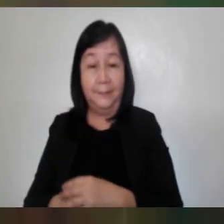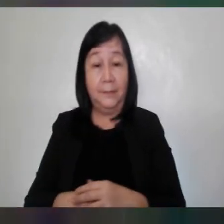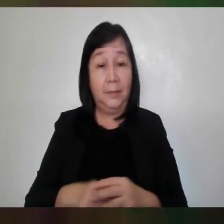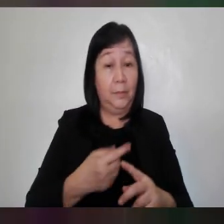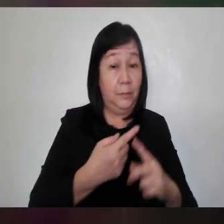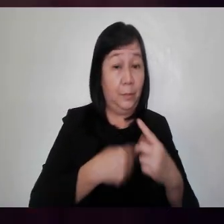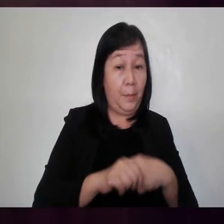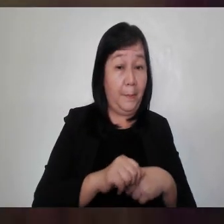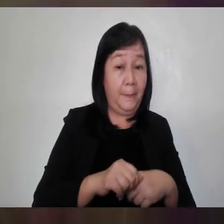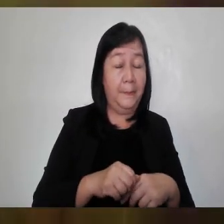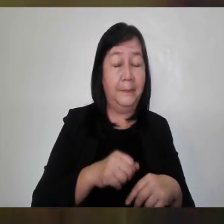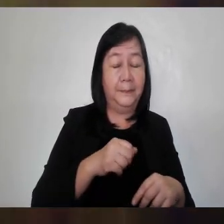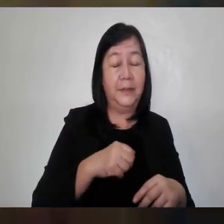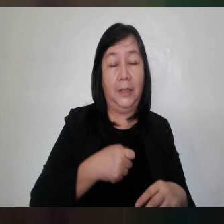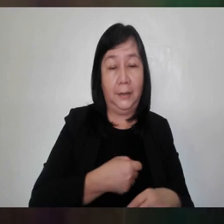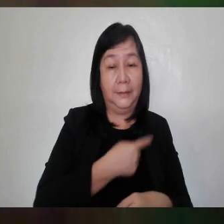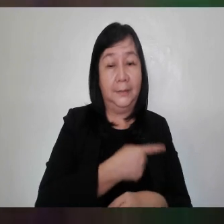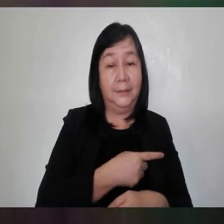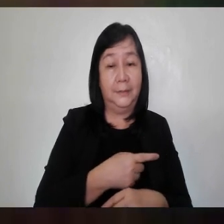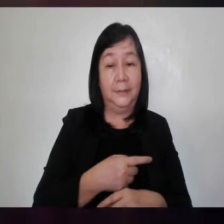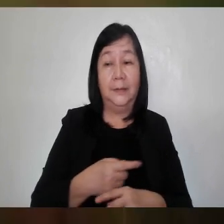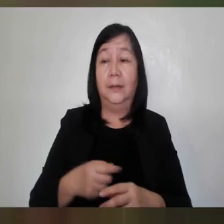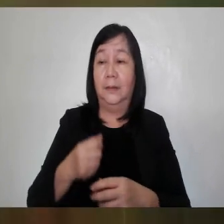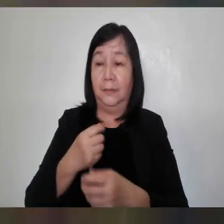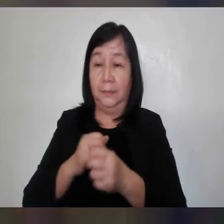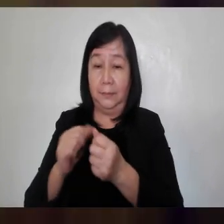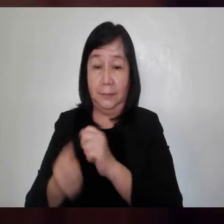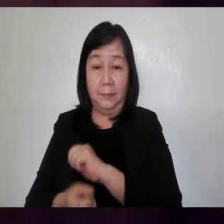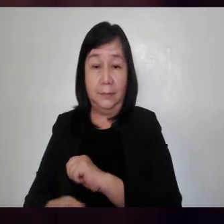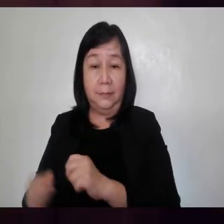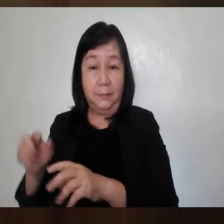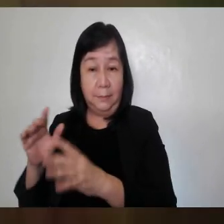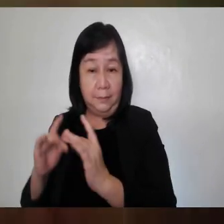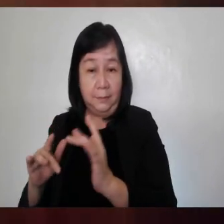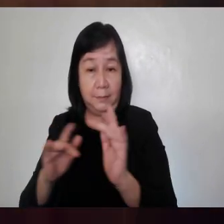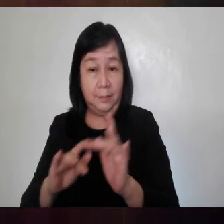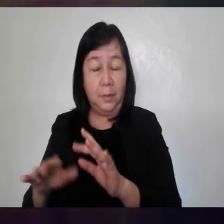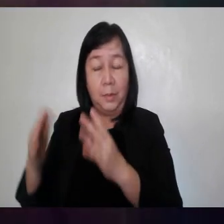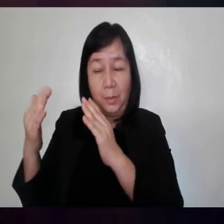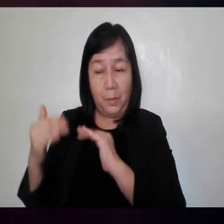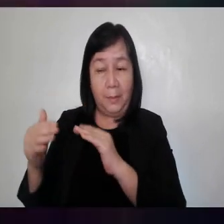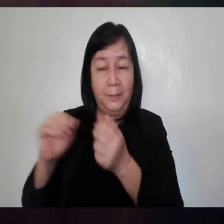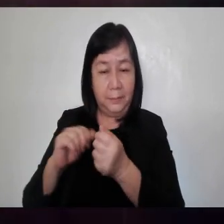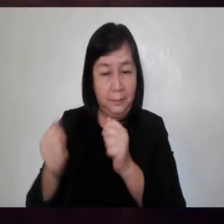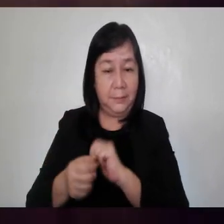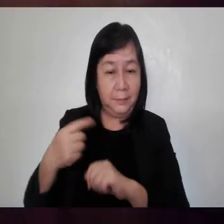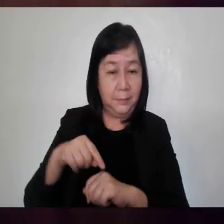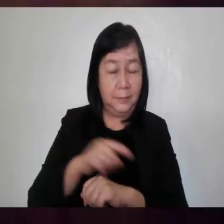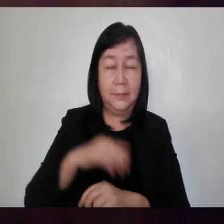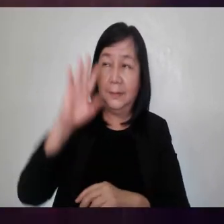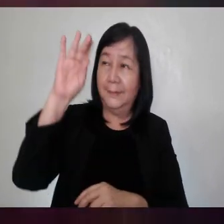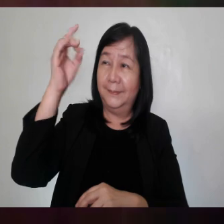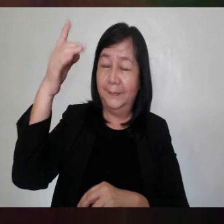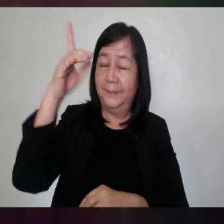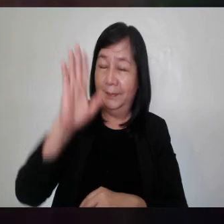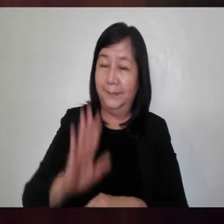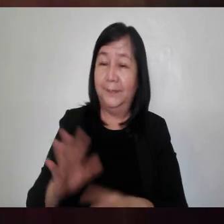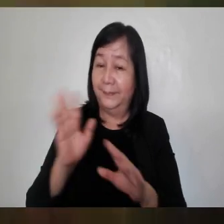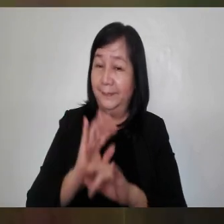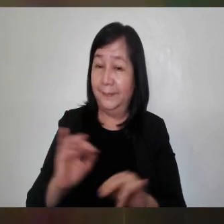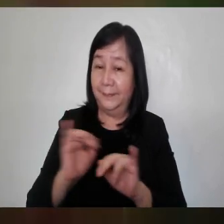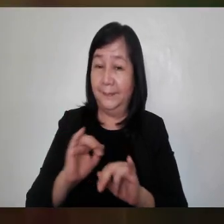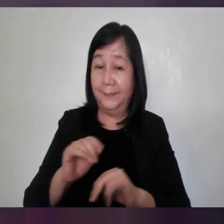pagkukumbaba, mula sa hinanakit patungo sa awa. Naway hayaang baguhin tayo ng grasya ng